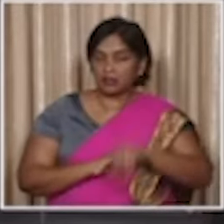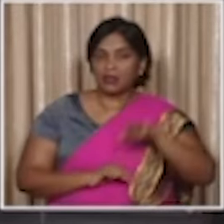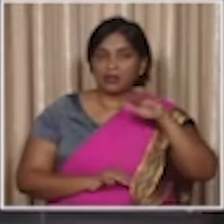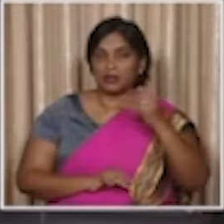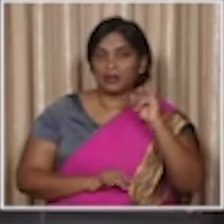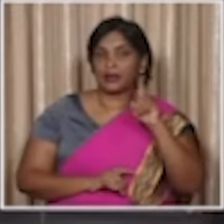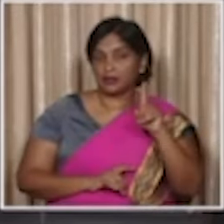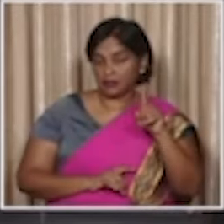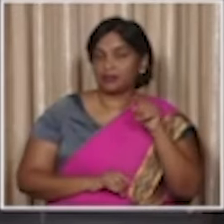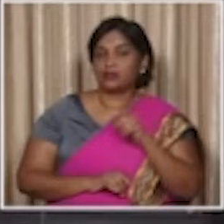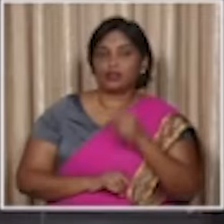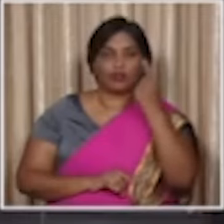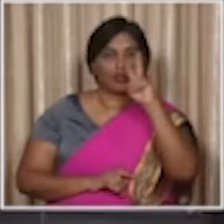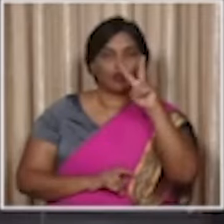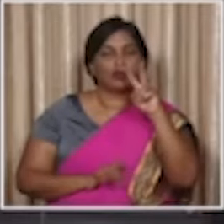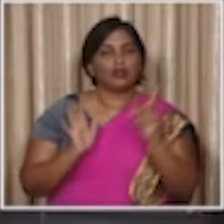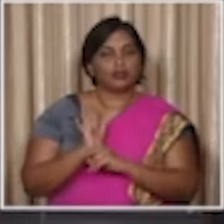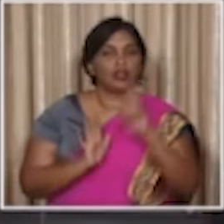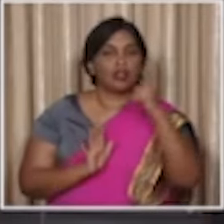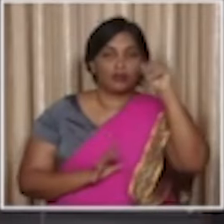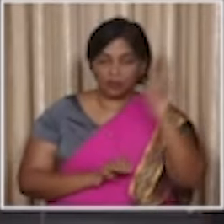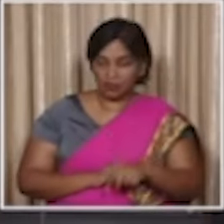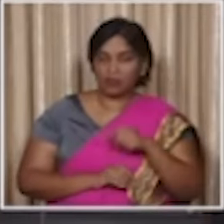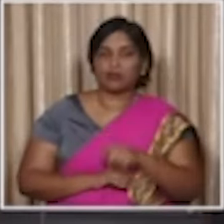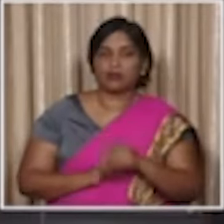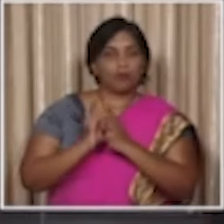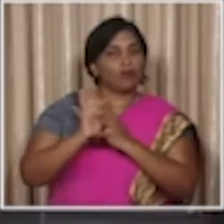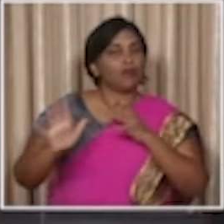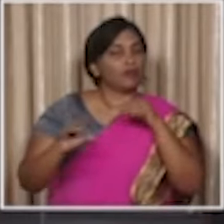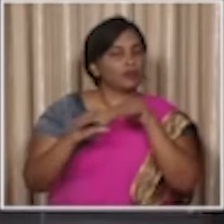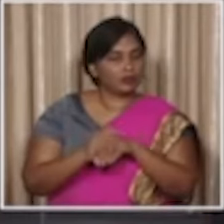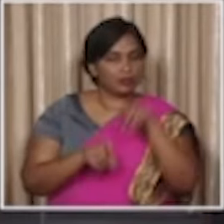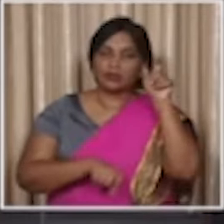635961 වෙනුවට 1280000 දක්වා පොරොත්තු